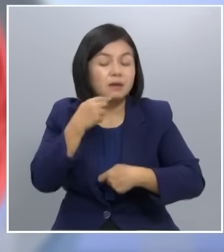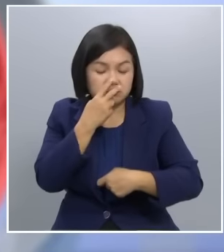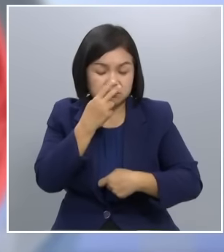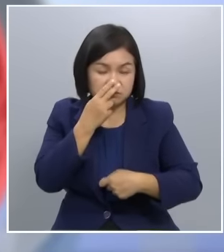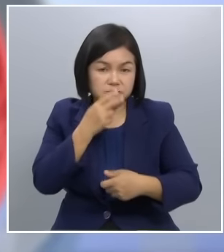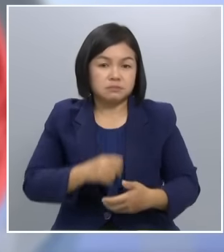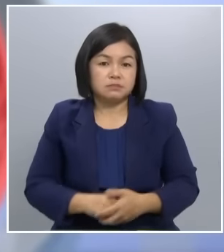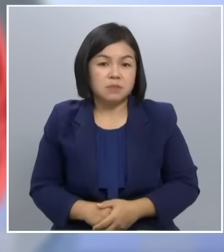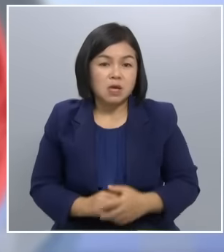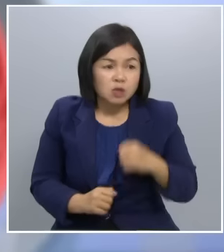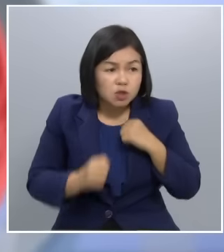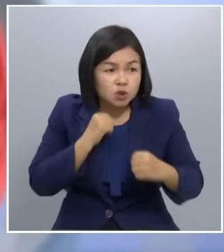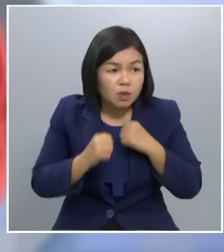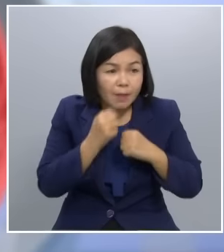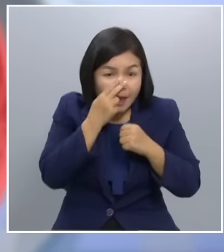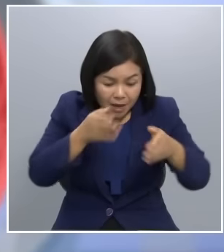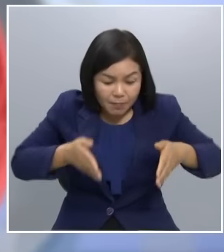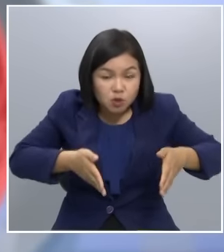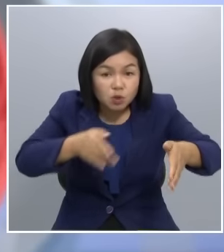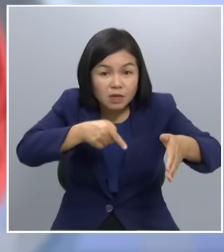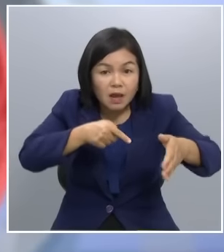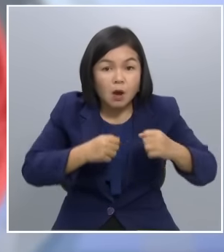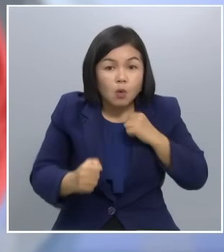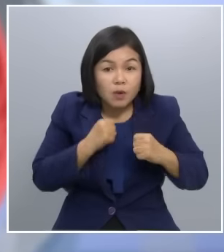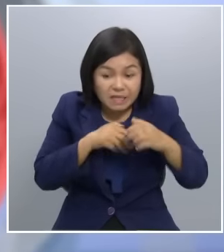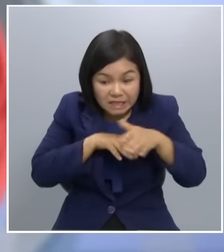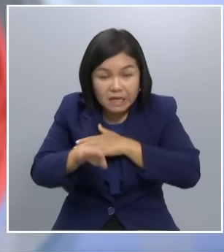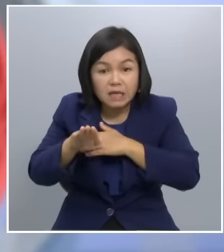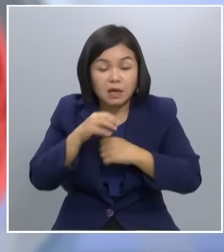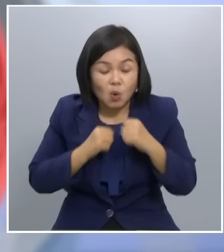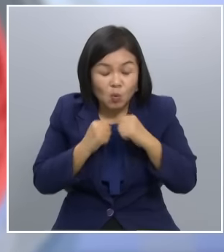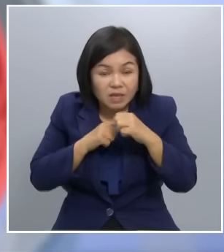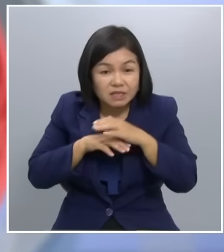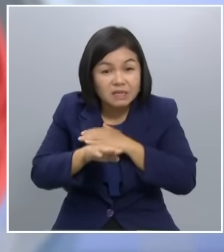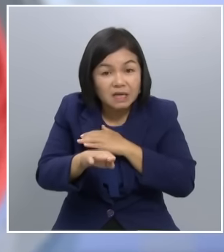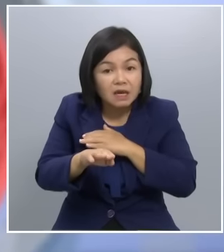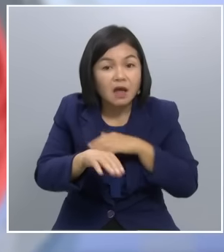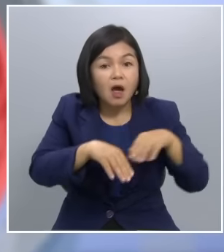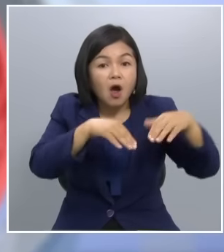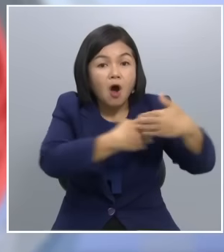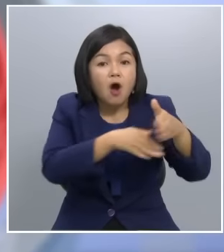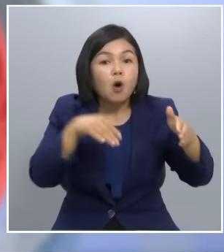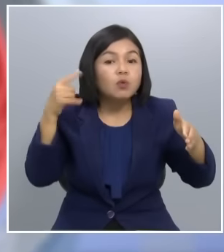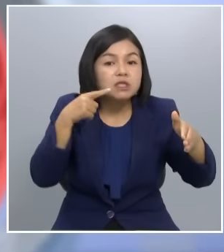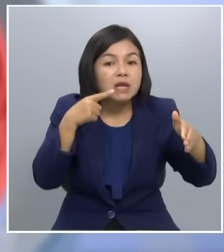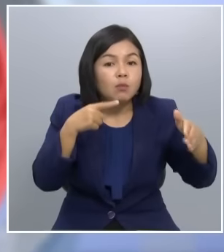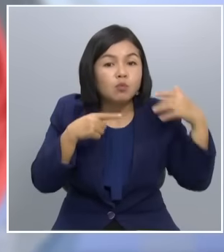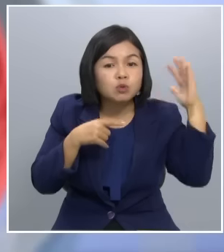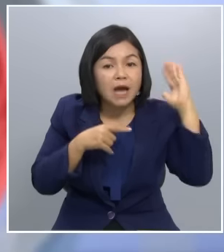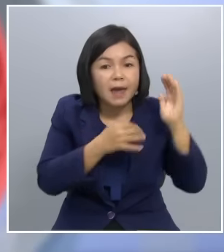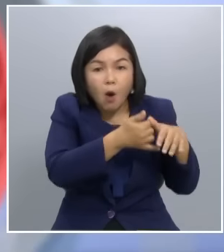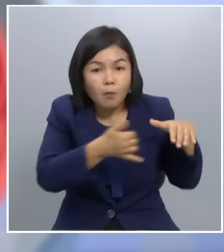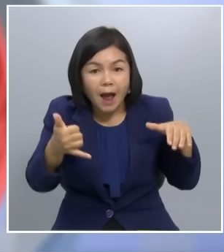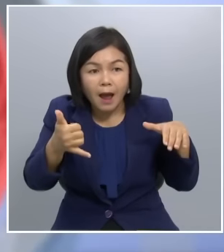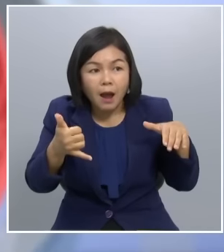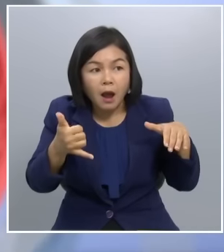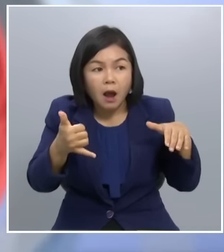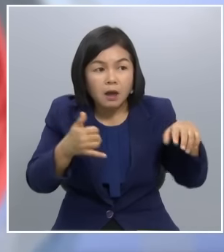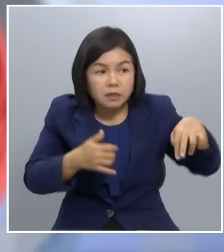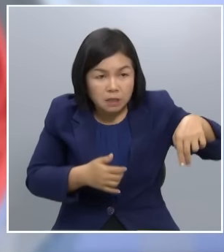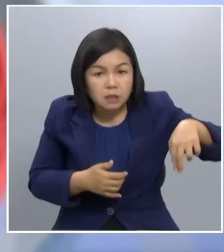ตอนที่วิ่งมาตรงช่องคอนเดอร์เนี่ยฮะอันนี้คือตอนหนีนะฮะ วิ่งจากห้องของน้อง นี่คือเขาเดินนะ